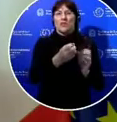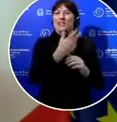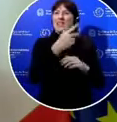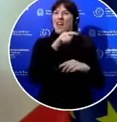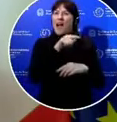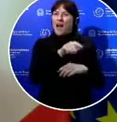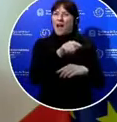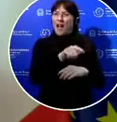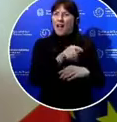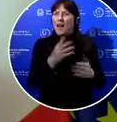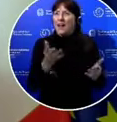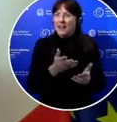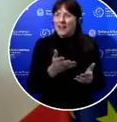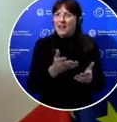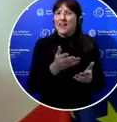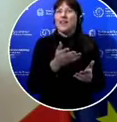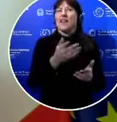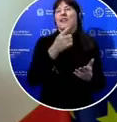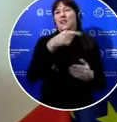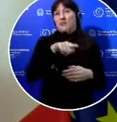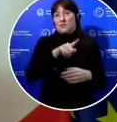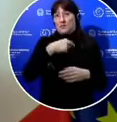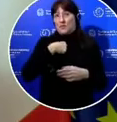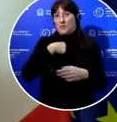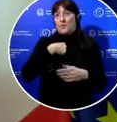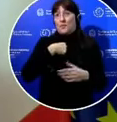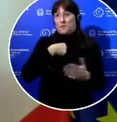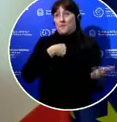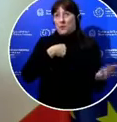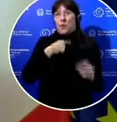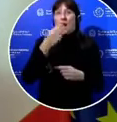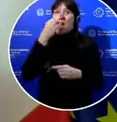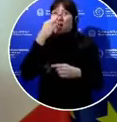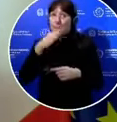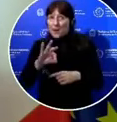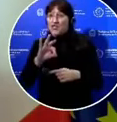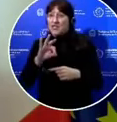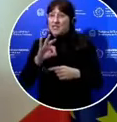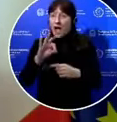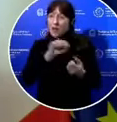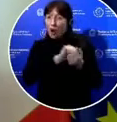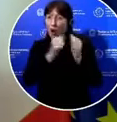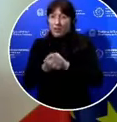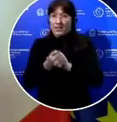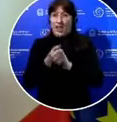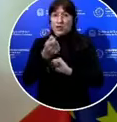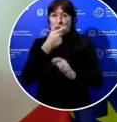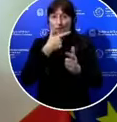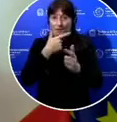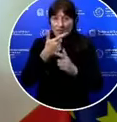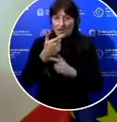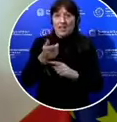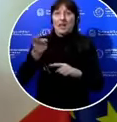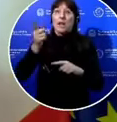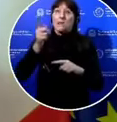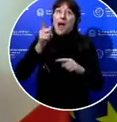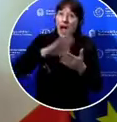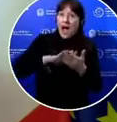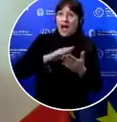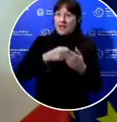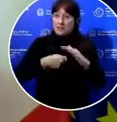chiara non solo la nostra capacità di contrastare il traffico di stupefacenti, ma anche la